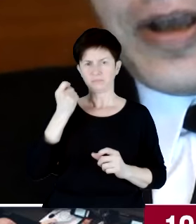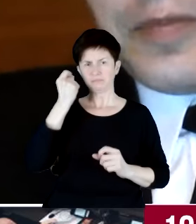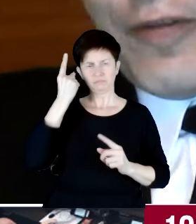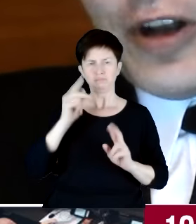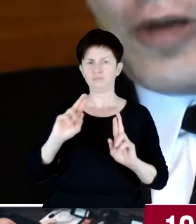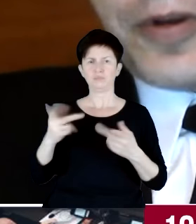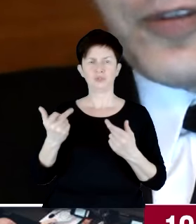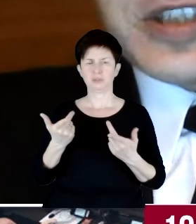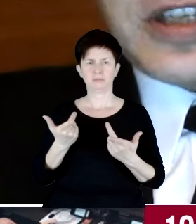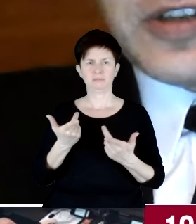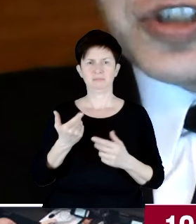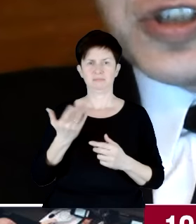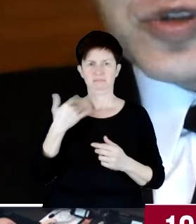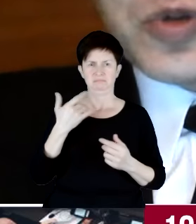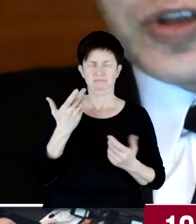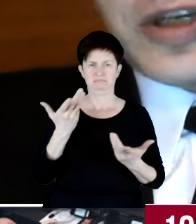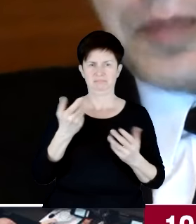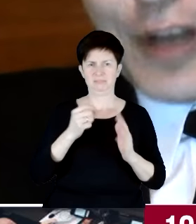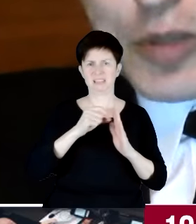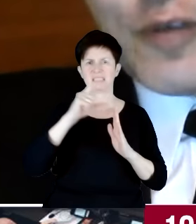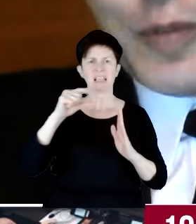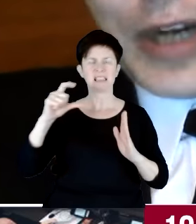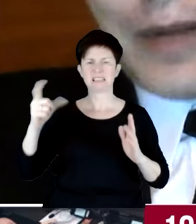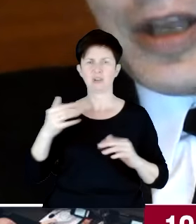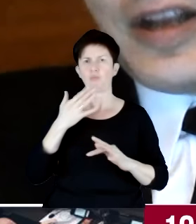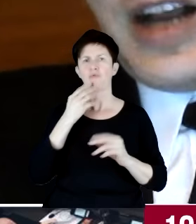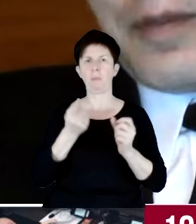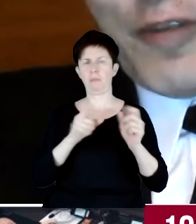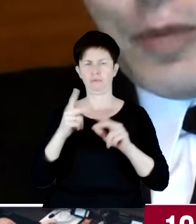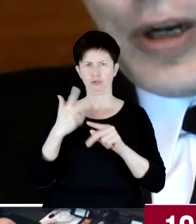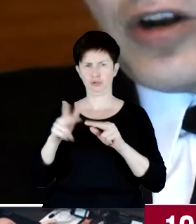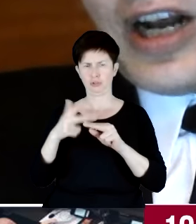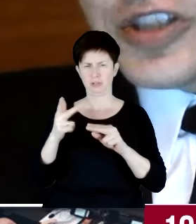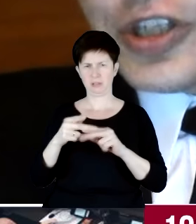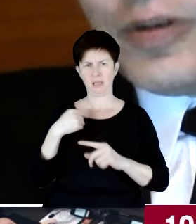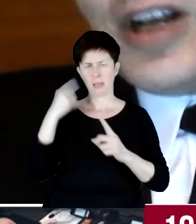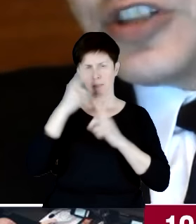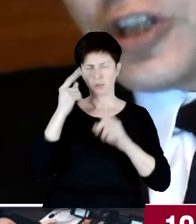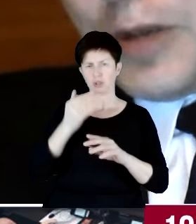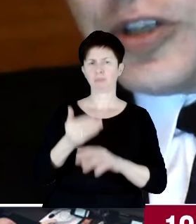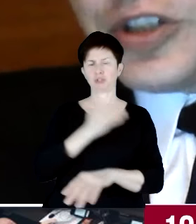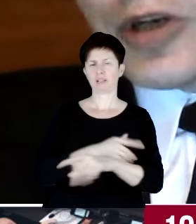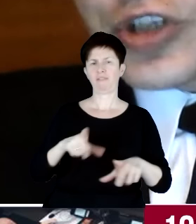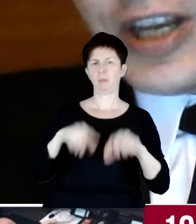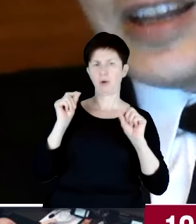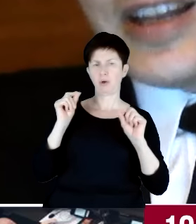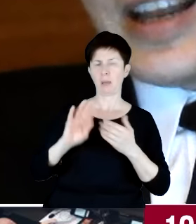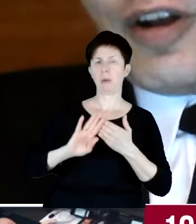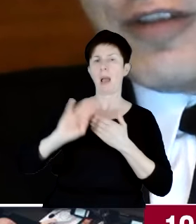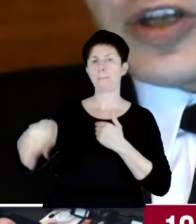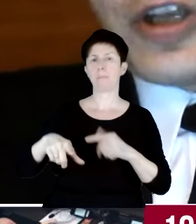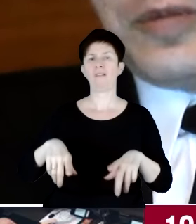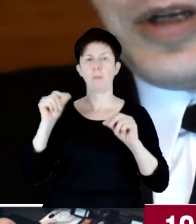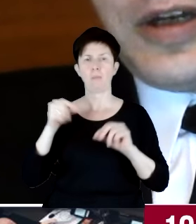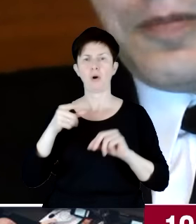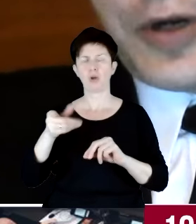statystykę, no i mówi o podwyżce 30 zł pewnie przed wyborami, a po wyborach okaże się, że to będzie mrożenie na